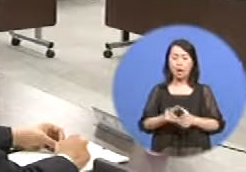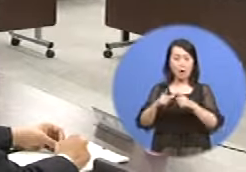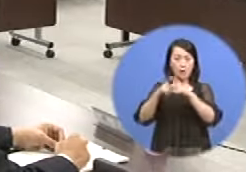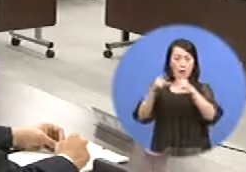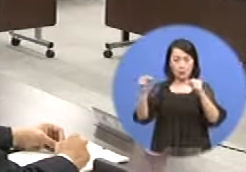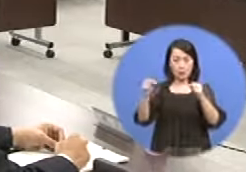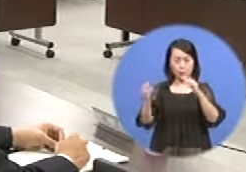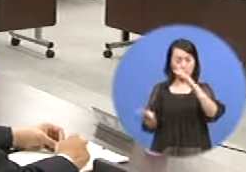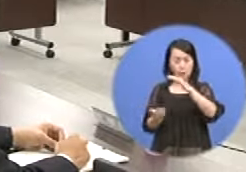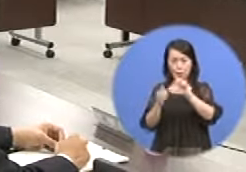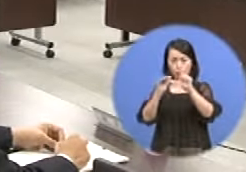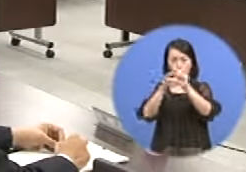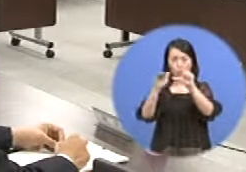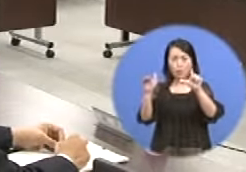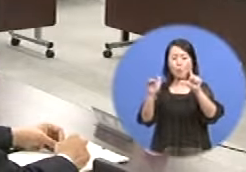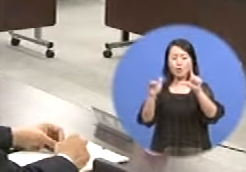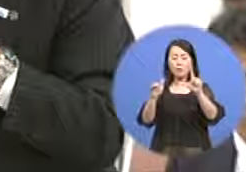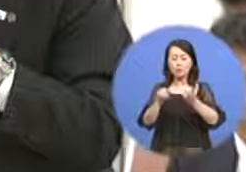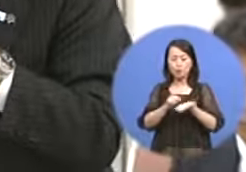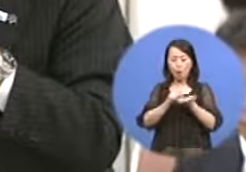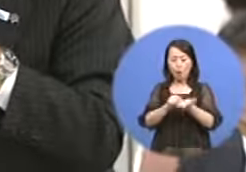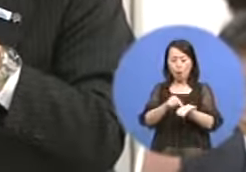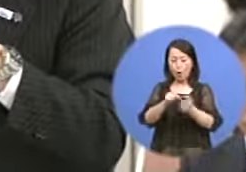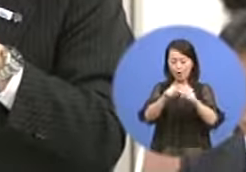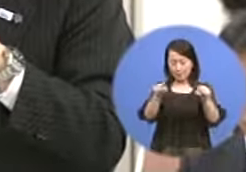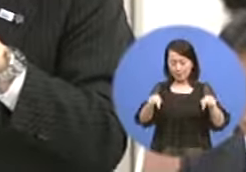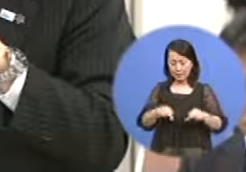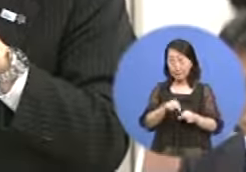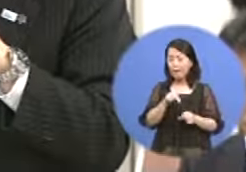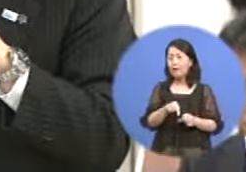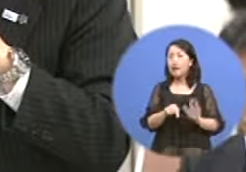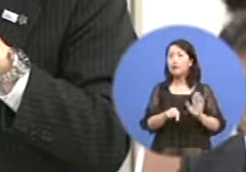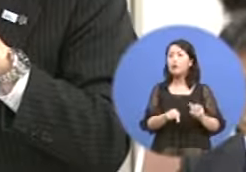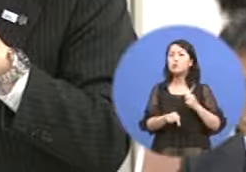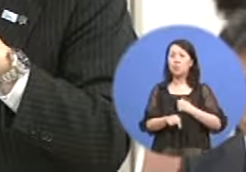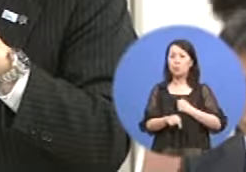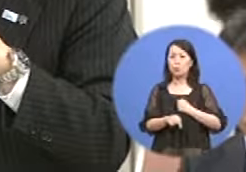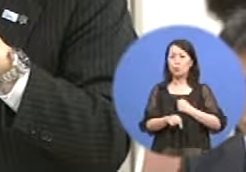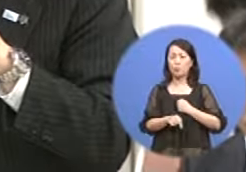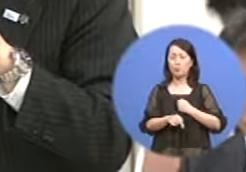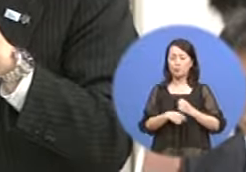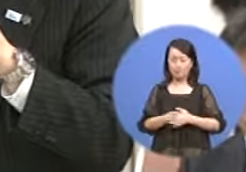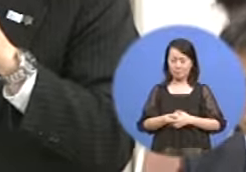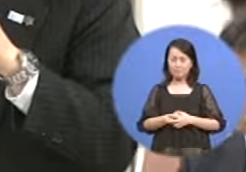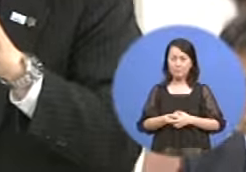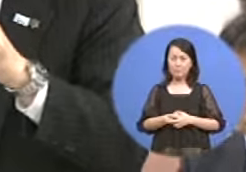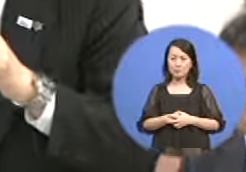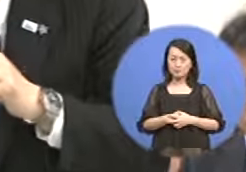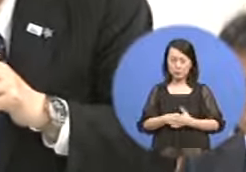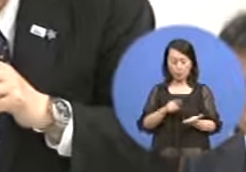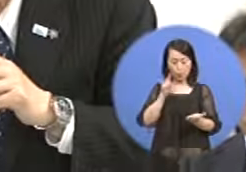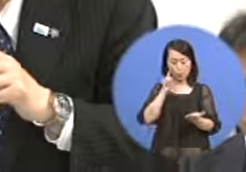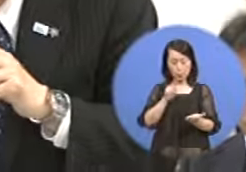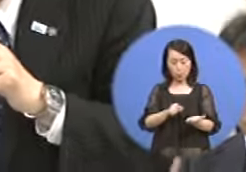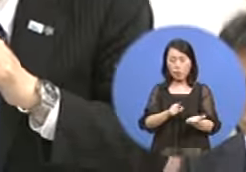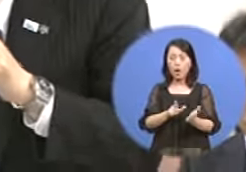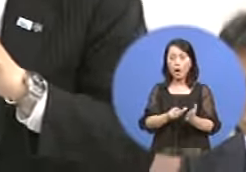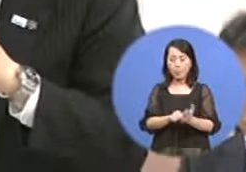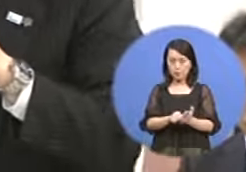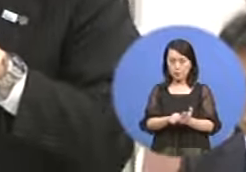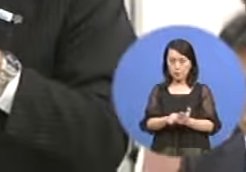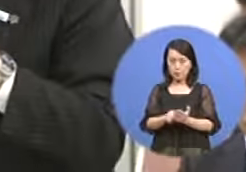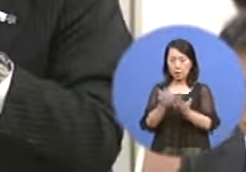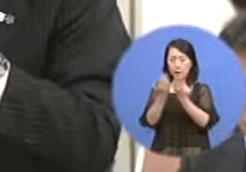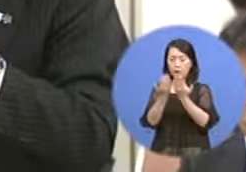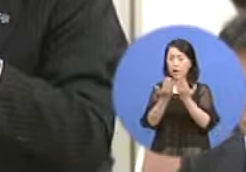の提言であることは間違いはないんです。で、この、報告書によると、不登校を生まない